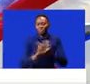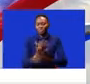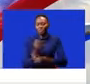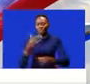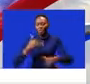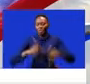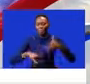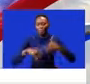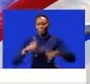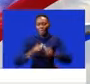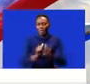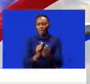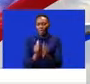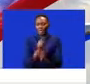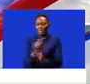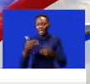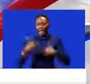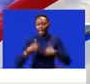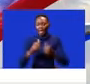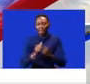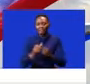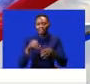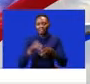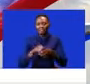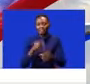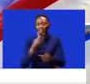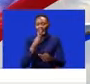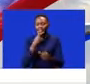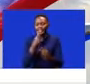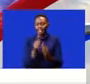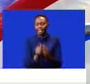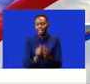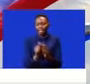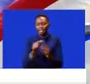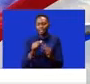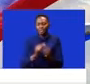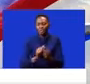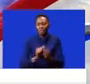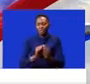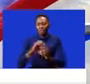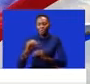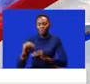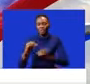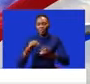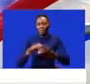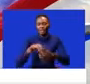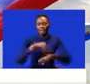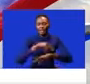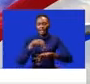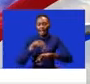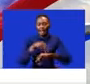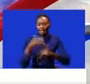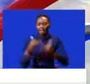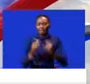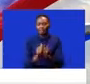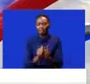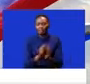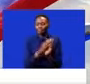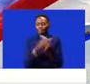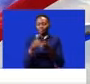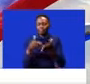mag drama mabende gwenge mag Nyanza dhi chwalo e piem mago mag nationals. Jafambo marwa Justus